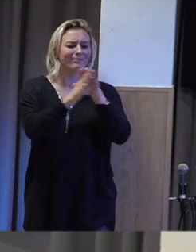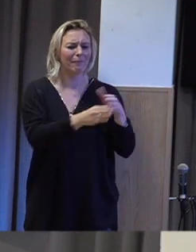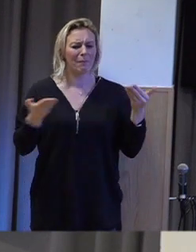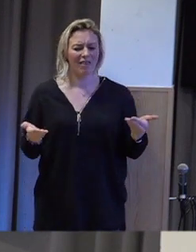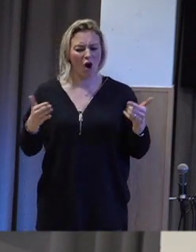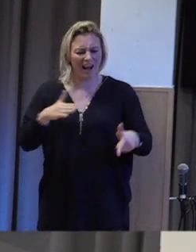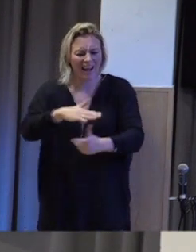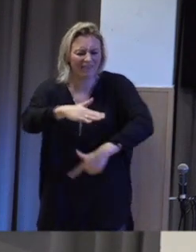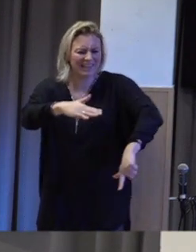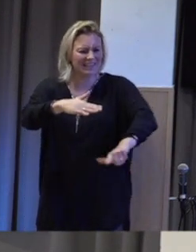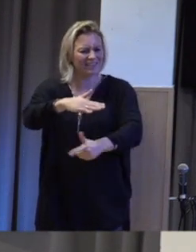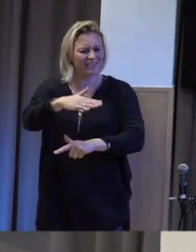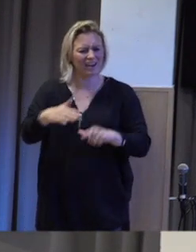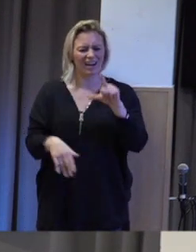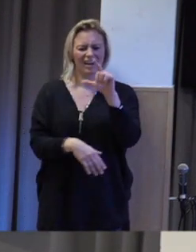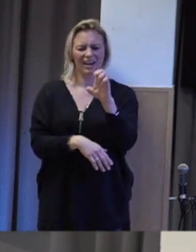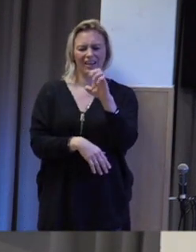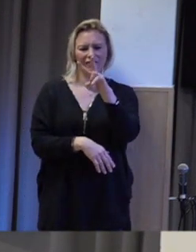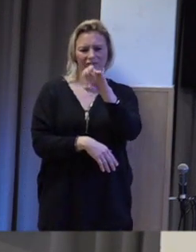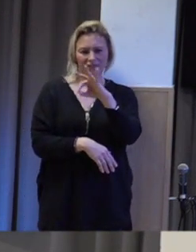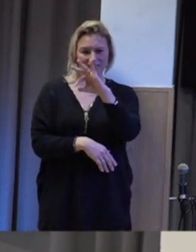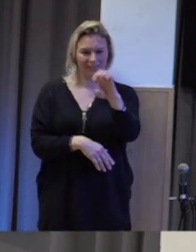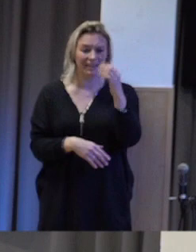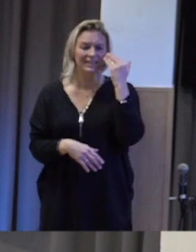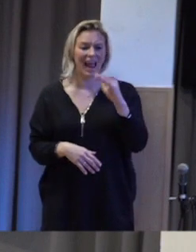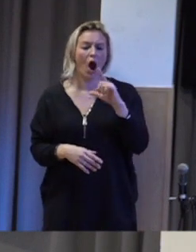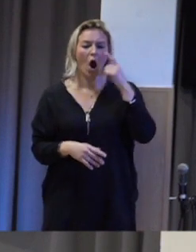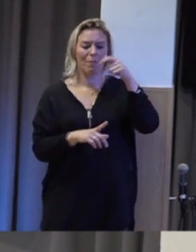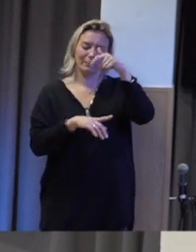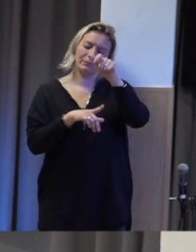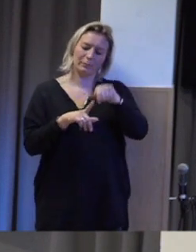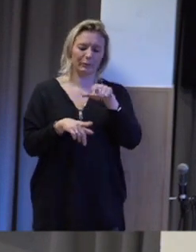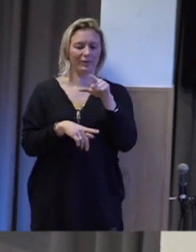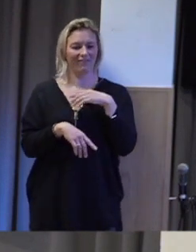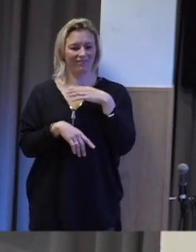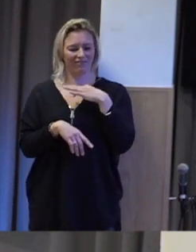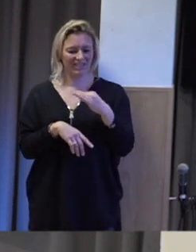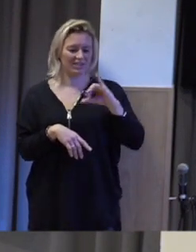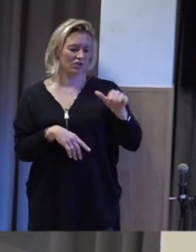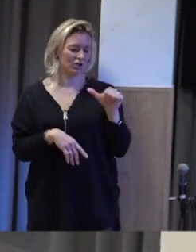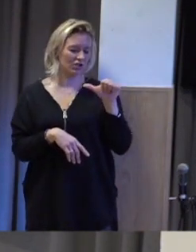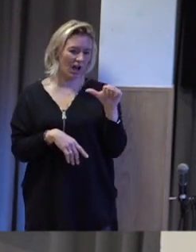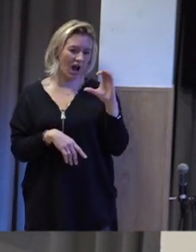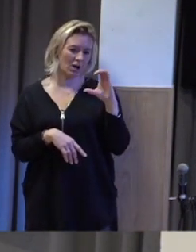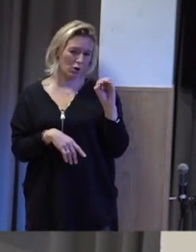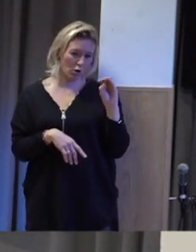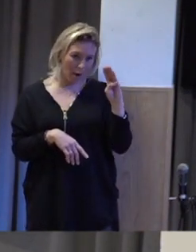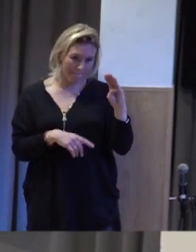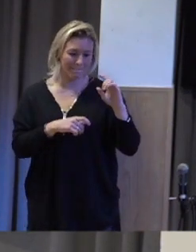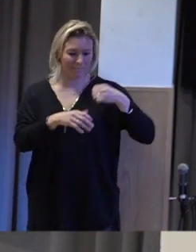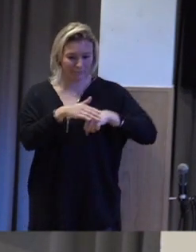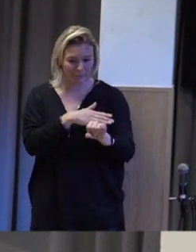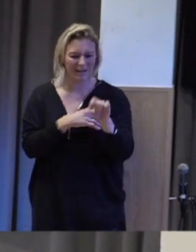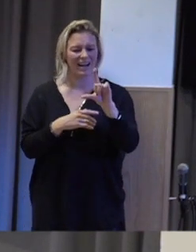Les Lévites étaient les descendants de Lévi. Et vous savez qui était Lévi? Un des fils, donc, de Jacob, de sa première